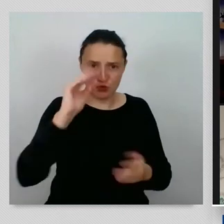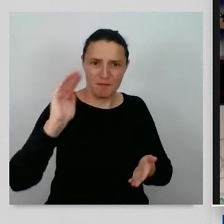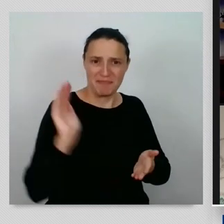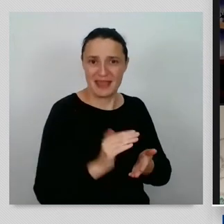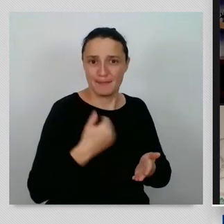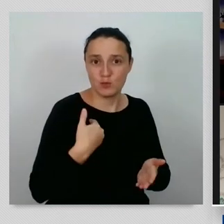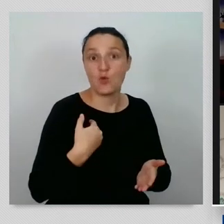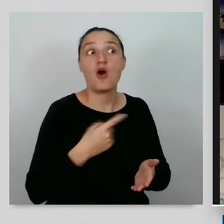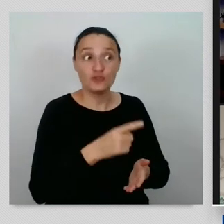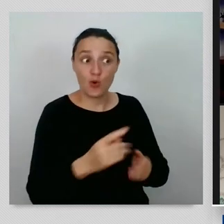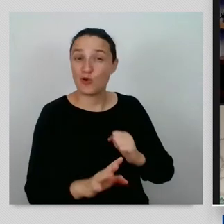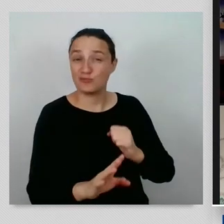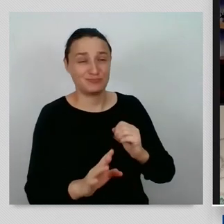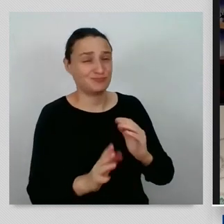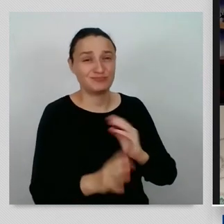wtedy wycięliśmy najwięcej